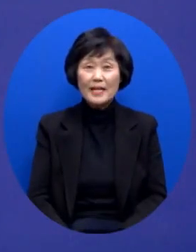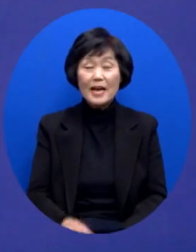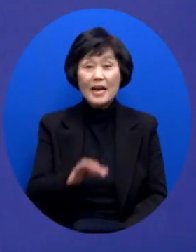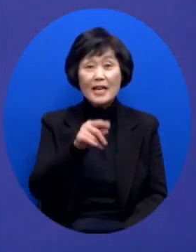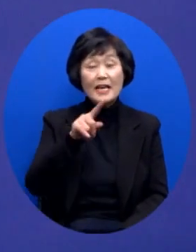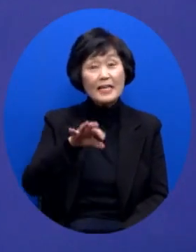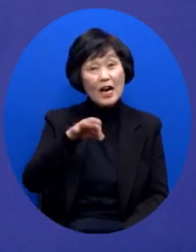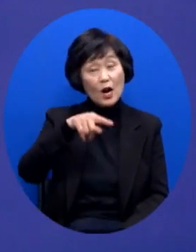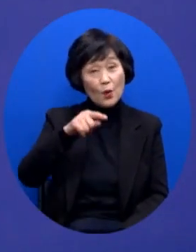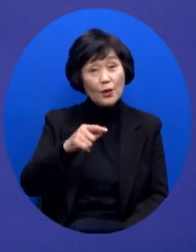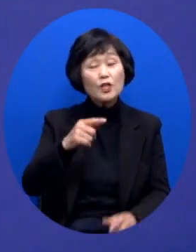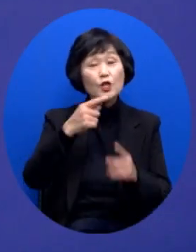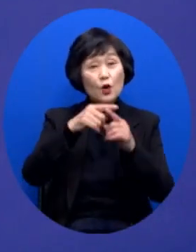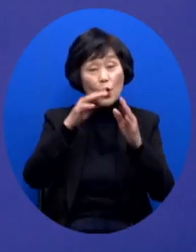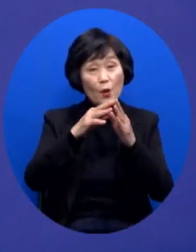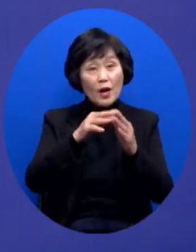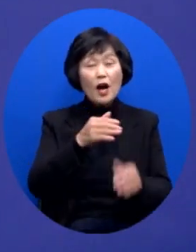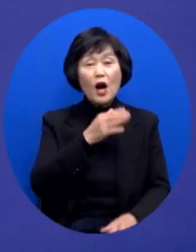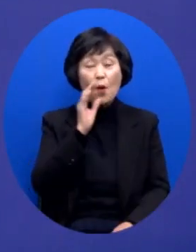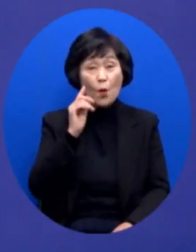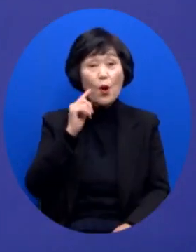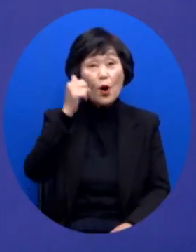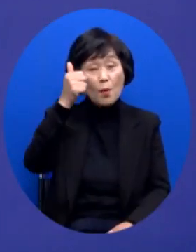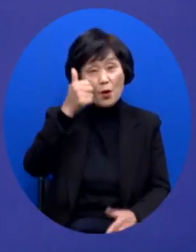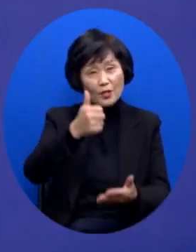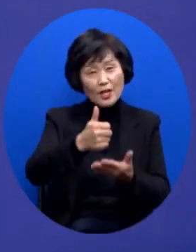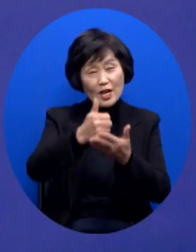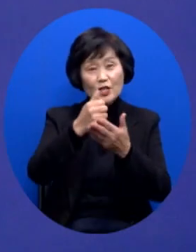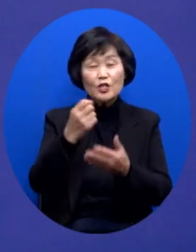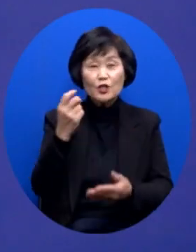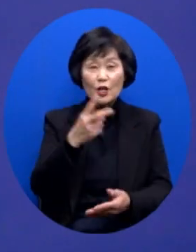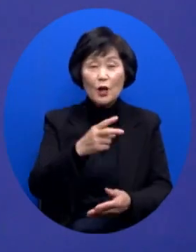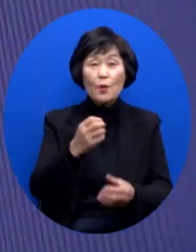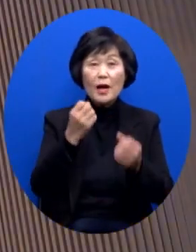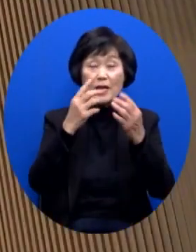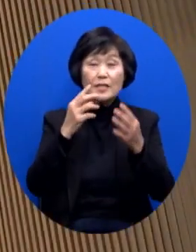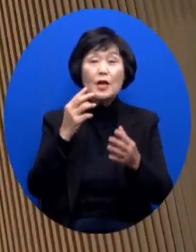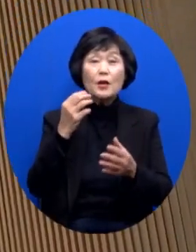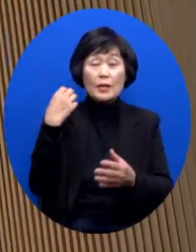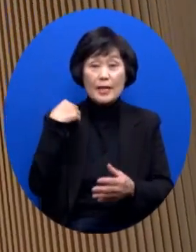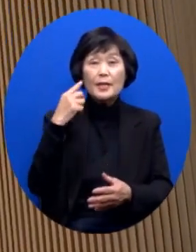양원교회가 원로 목사 추대와 위임 목사 위임 감사 예배를 드렸습니다.